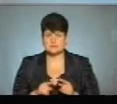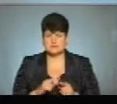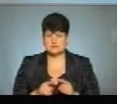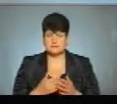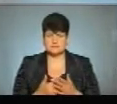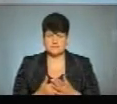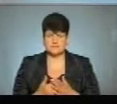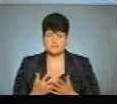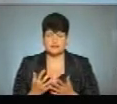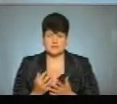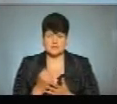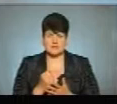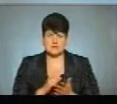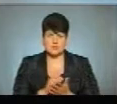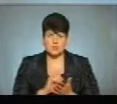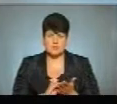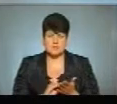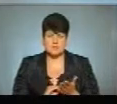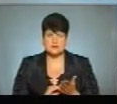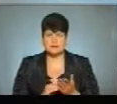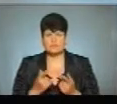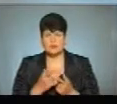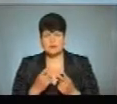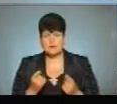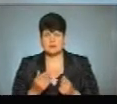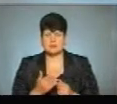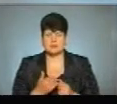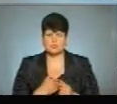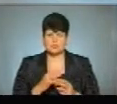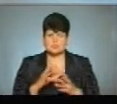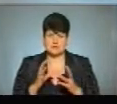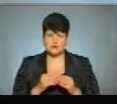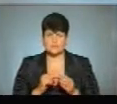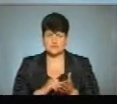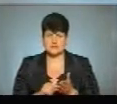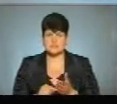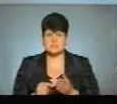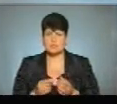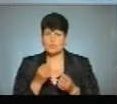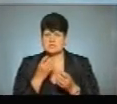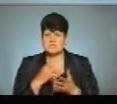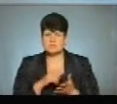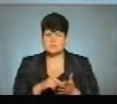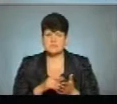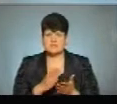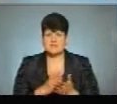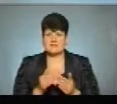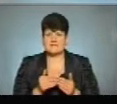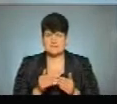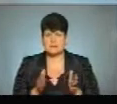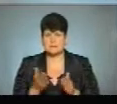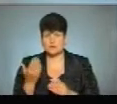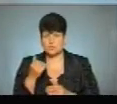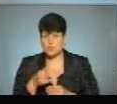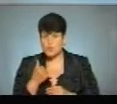там вдається публікувати певну інформацію, але хочу загалом відзначити Дрогобич як таке позитивне місто, яке стало відкриттям, мені здається, минулого